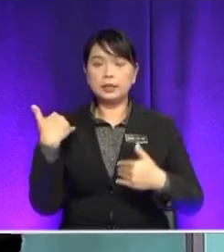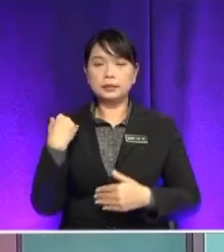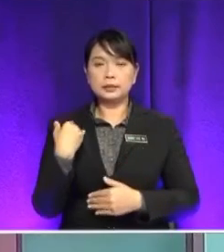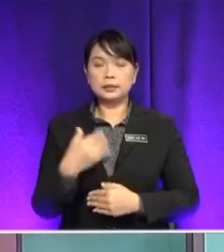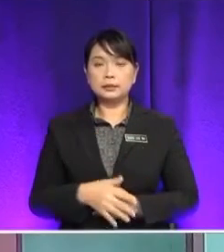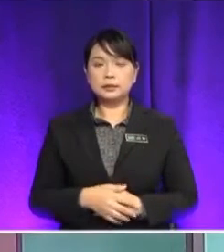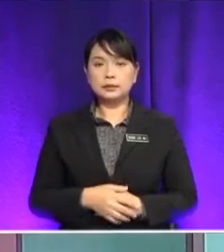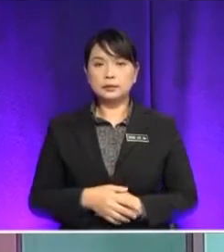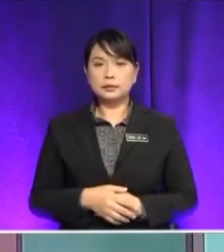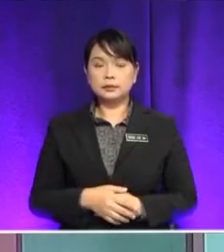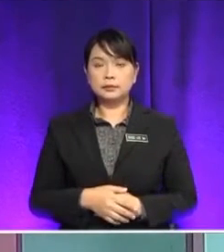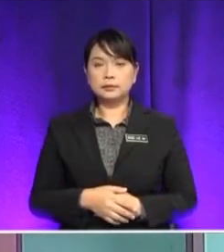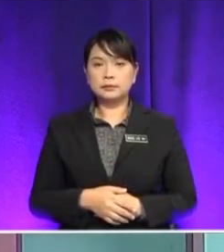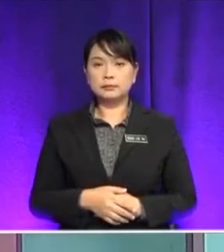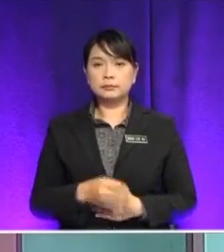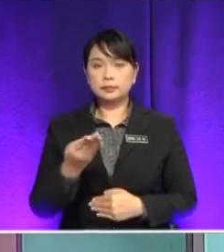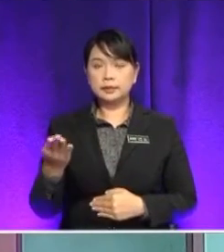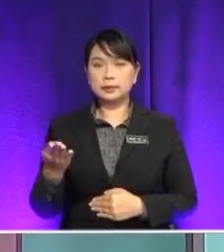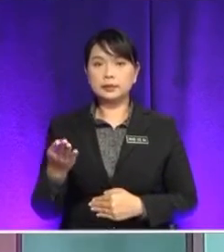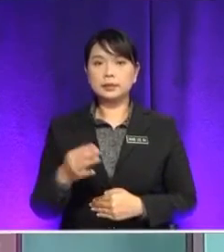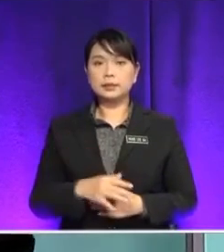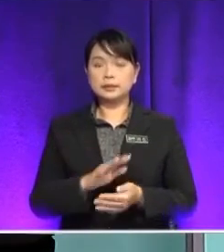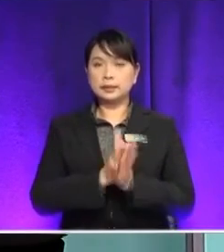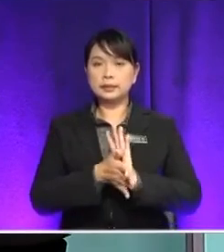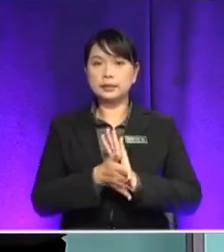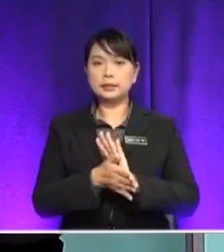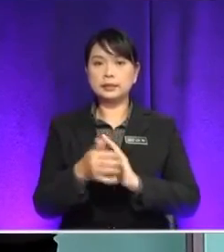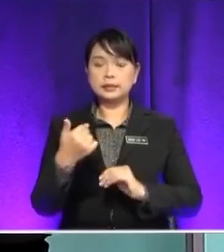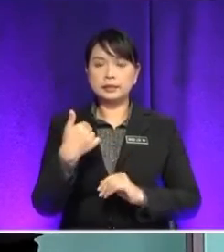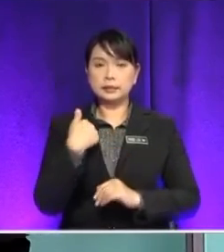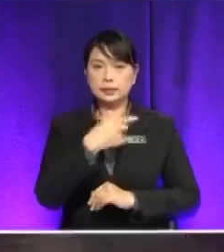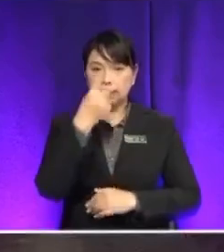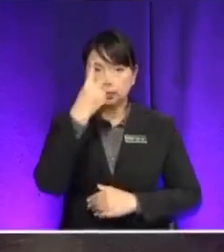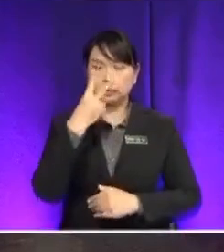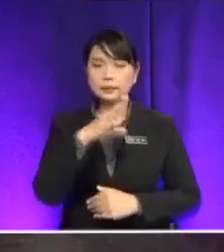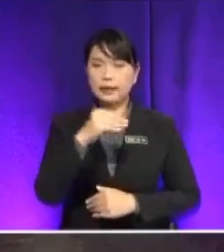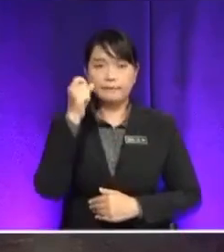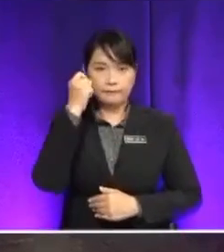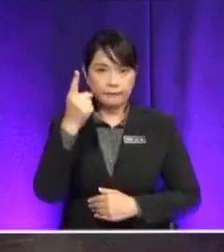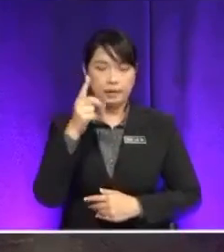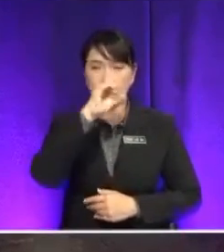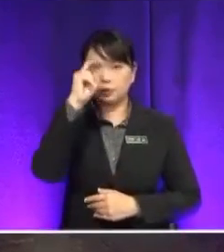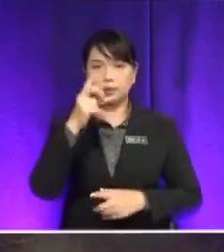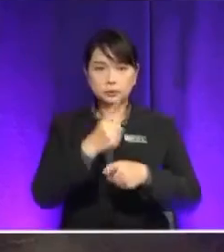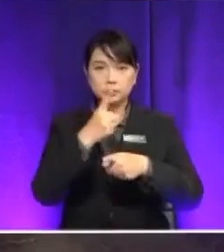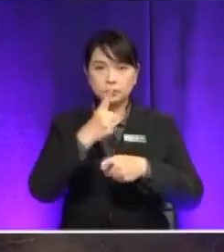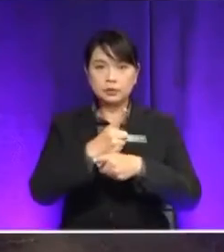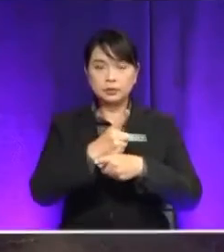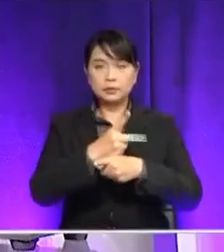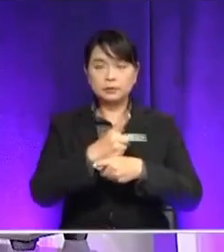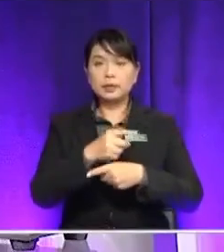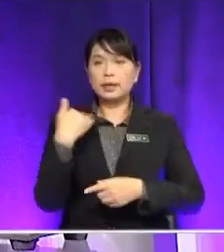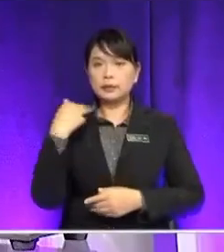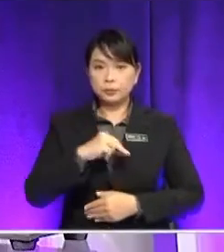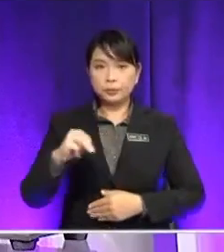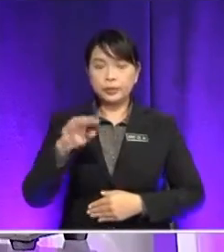tertinggal tak sampai di punya masuknya maka kita pecahkan ke siang kepada murid lah jawab sesuai Kenapa sebetulnya Iya betul pasti ada